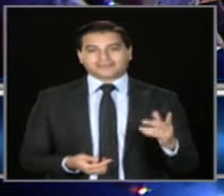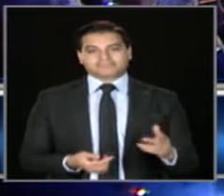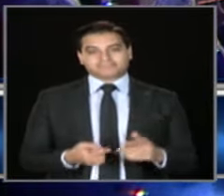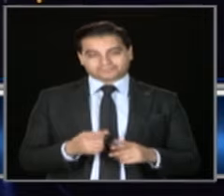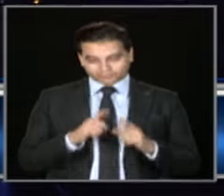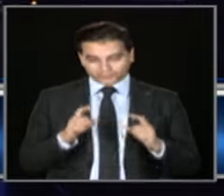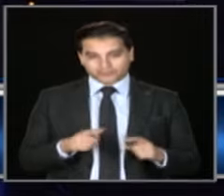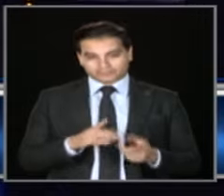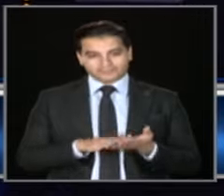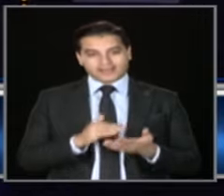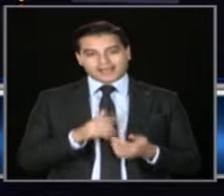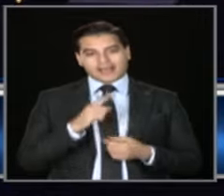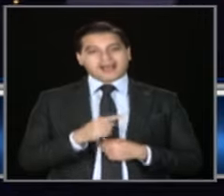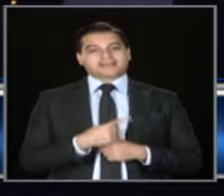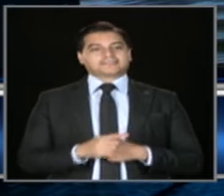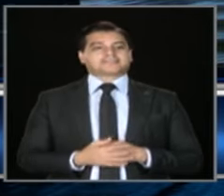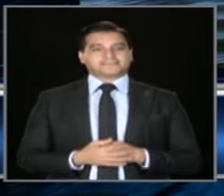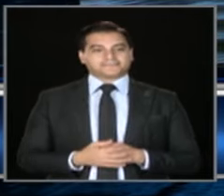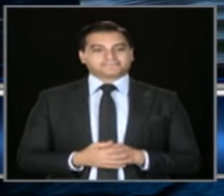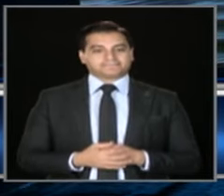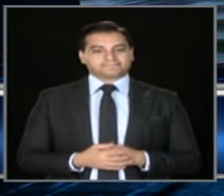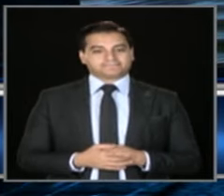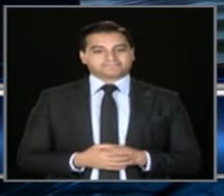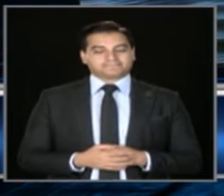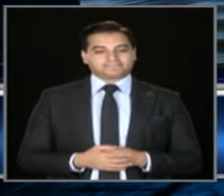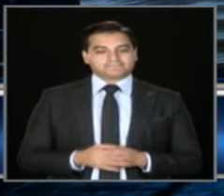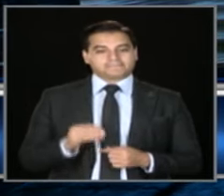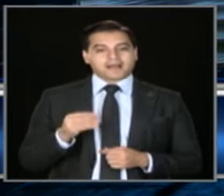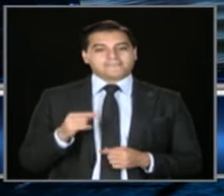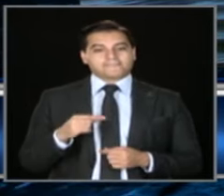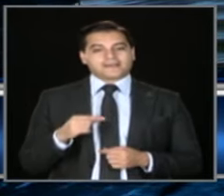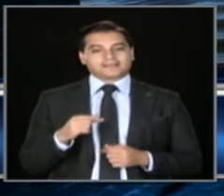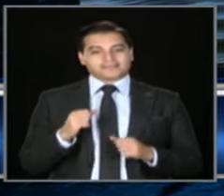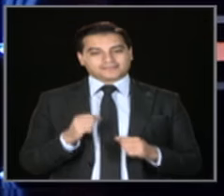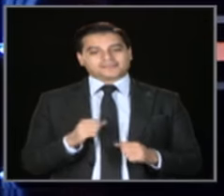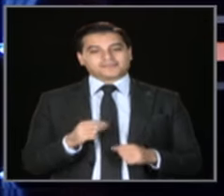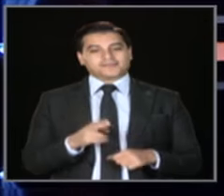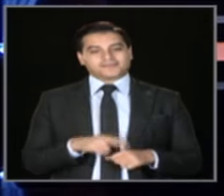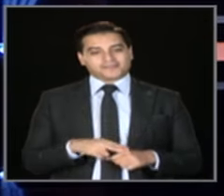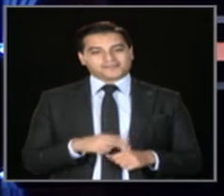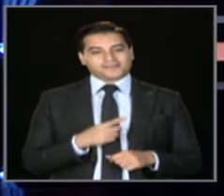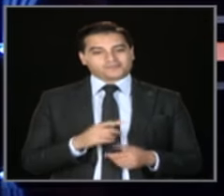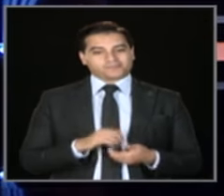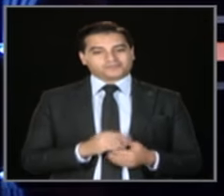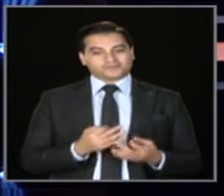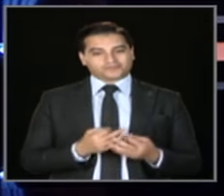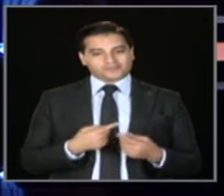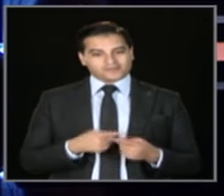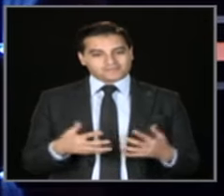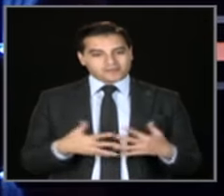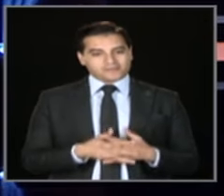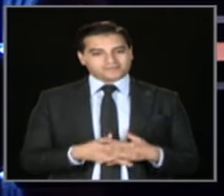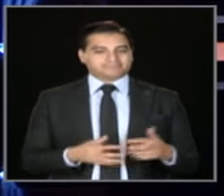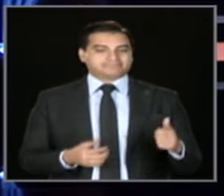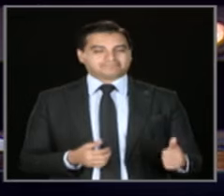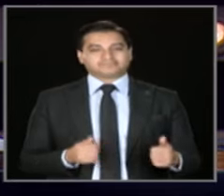رومانيا، برافو يا خالد. إيه دي إجابة محمد عبد الرازق؟ لا إجابتنا خالد. إجابتنا لورشا. كلنا مع بعض. كلكم